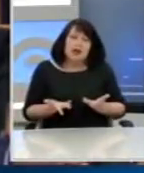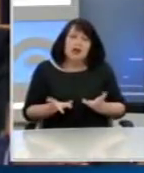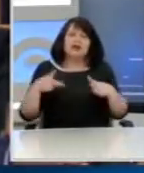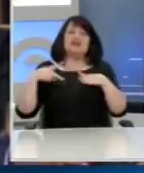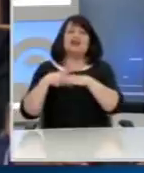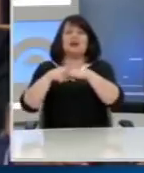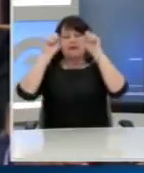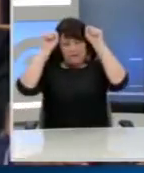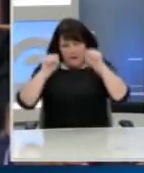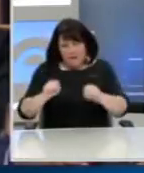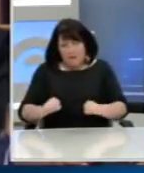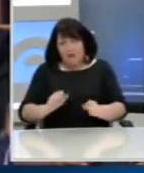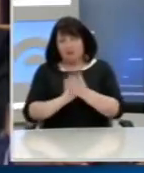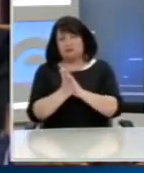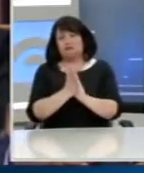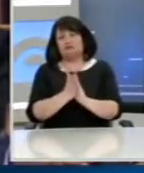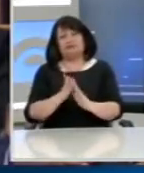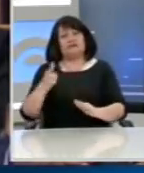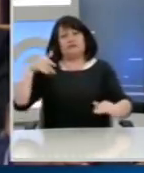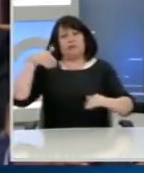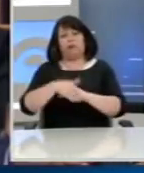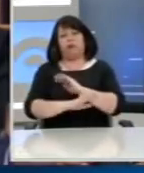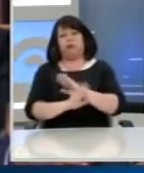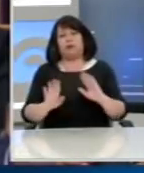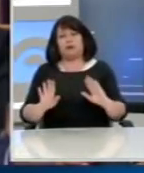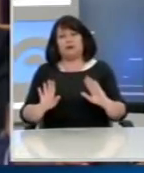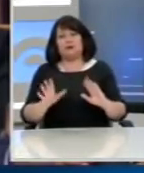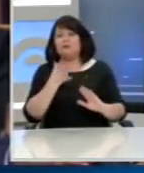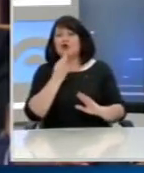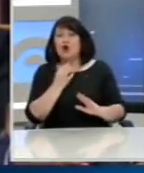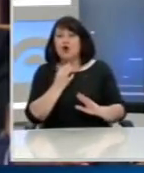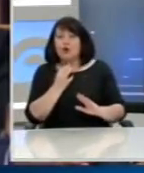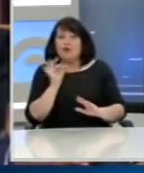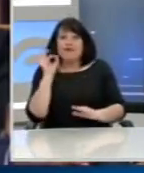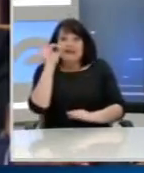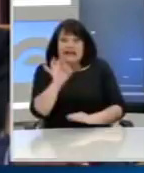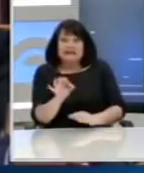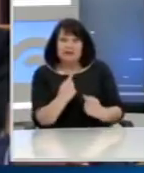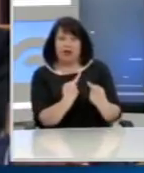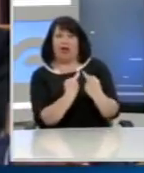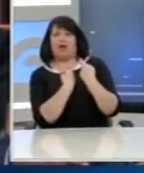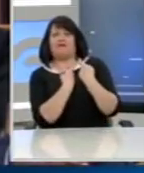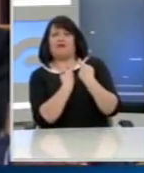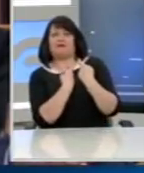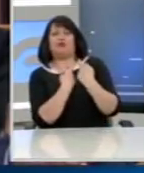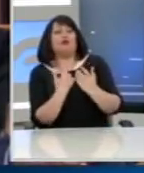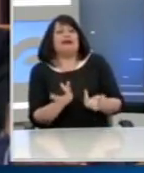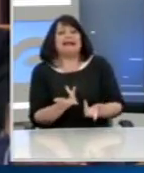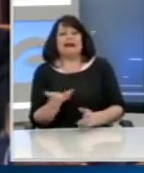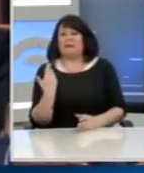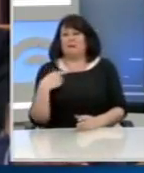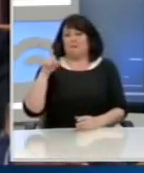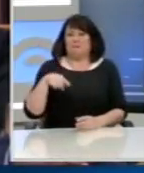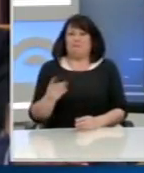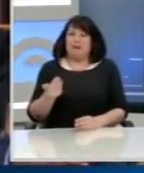τράπεζες και χρεοκοπεί η χώρα. Και ξέρετε γιατί οδηγηθήκαμε σε αυτόν τον εκβιασμό? Διότι λίγες μέρες πριν ανέλθουμε